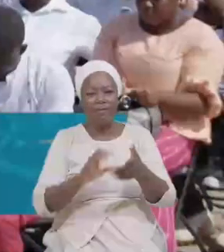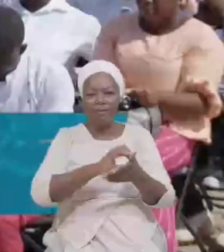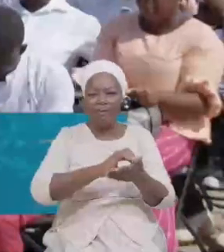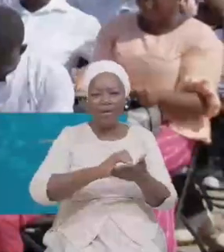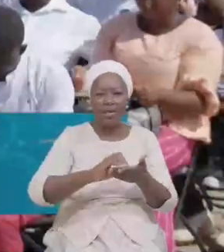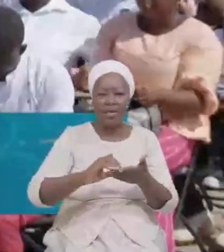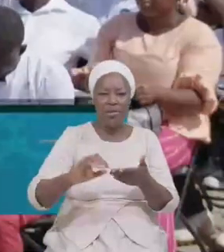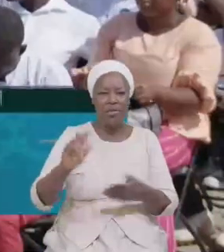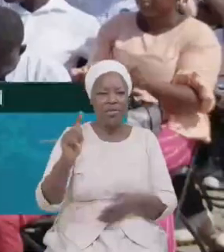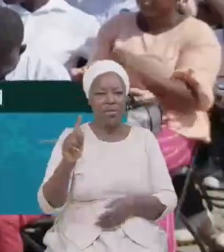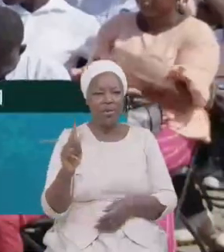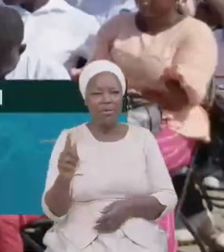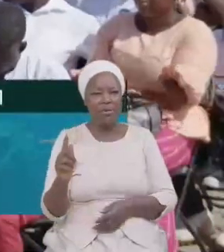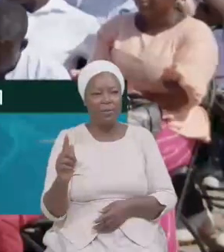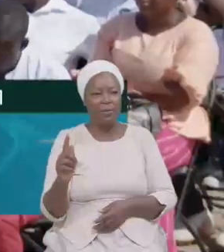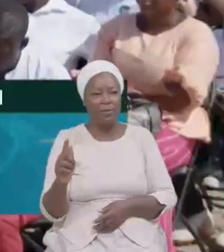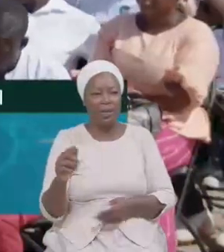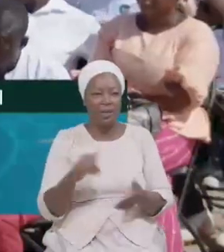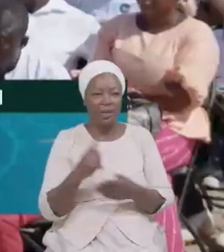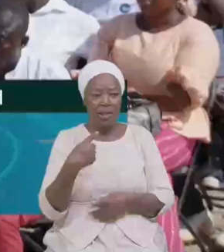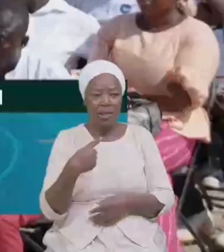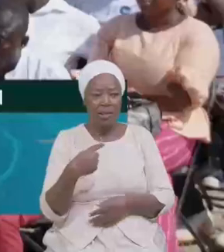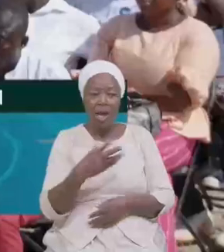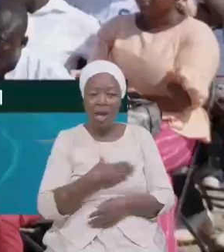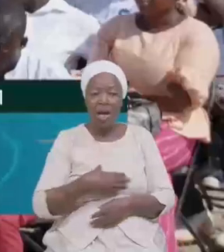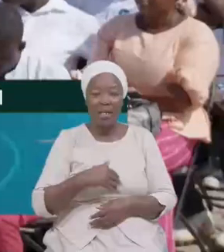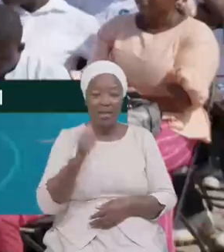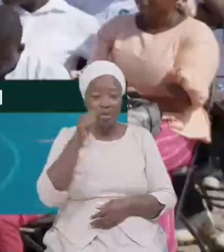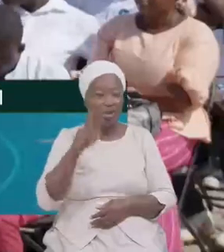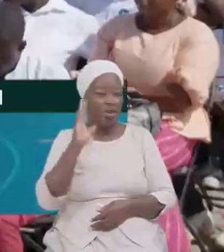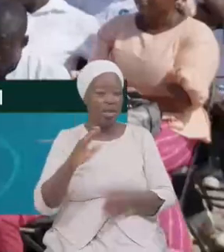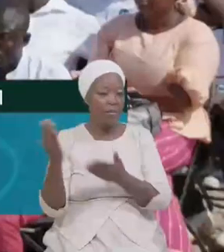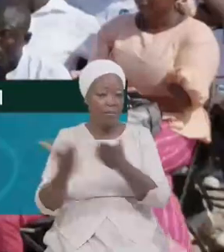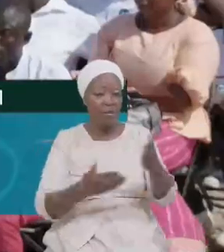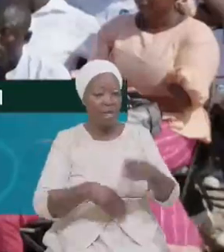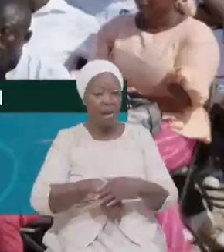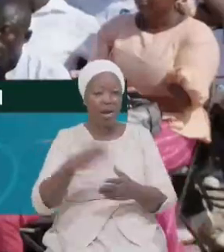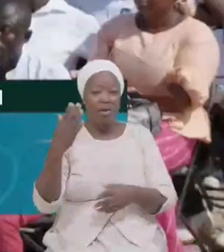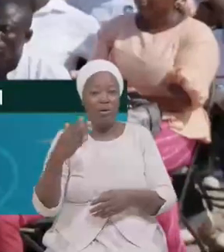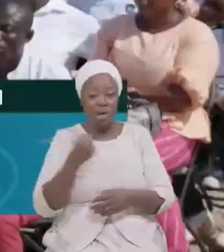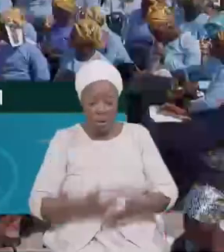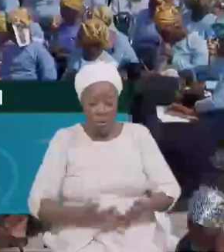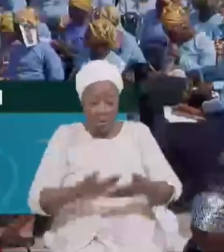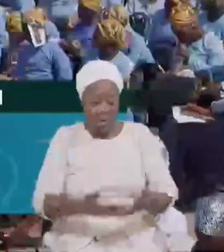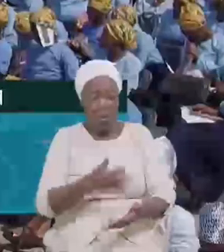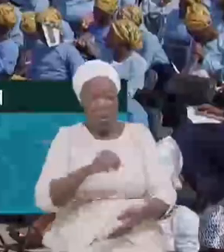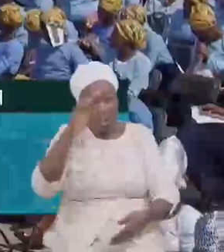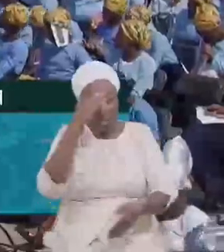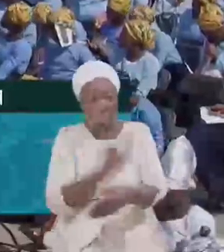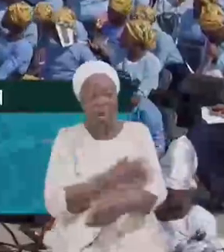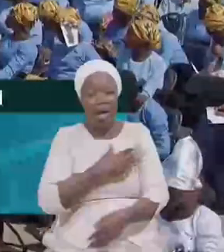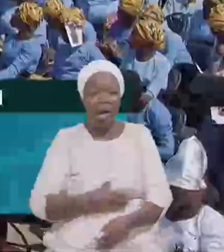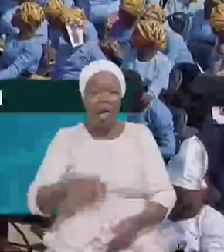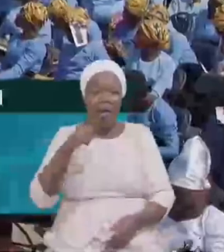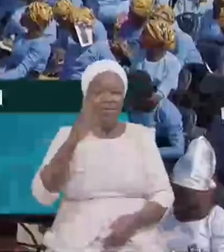verset 21, on dit, elle enfantera un fils, et tu lui donneras le